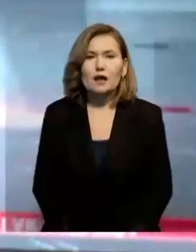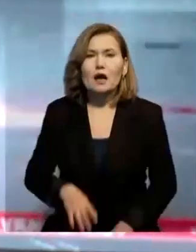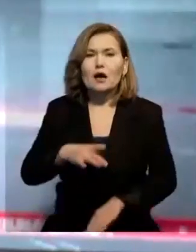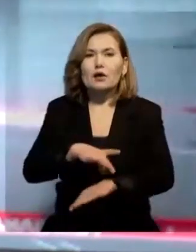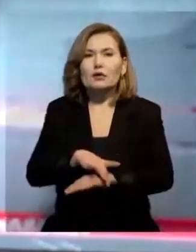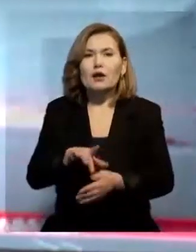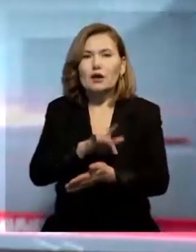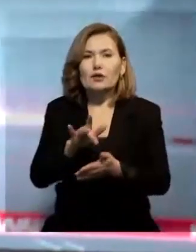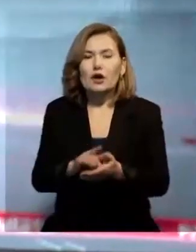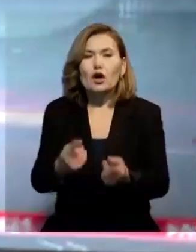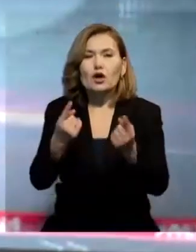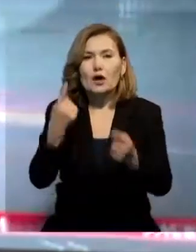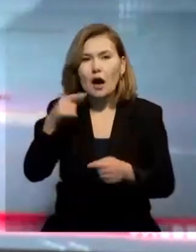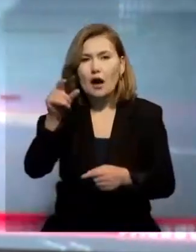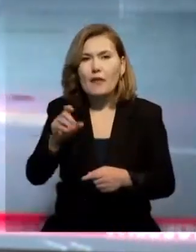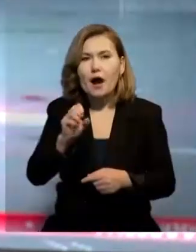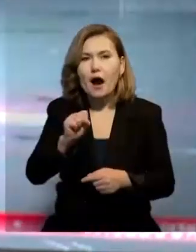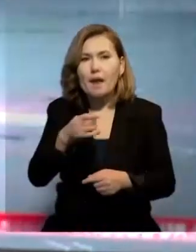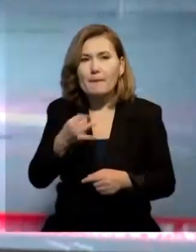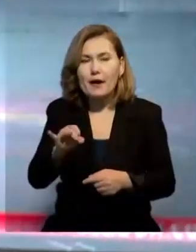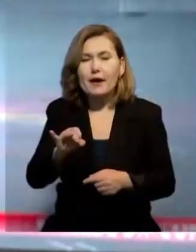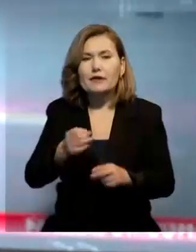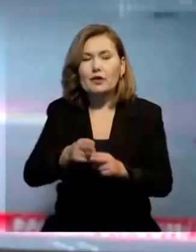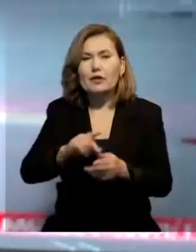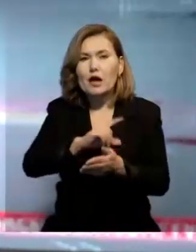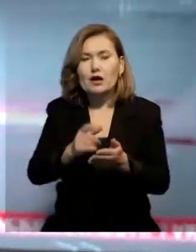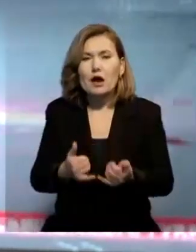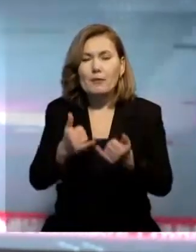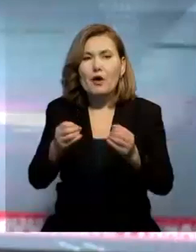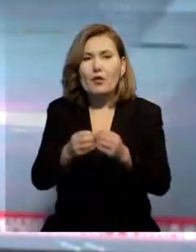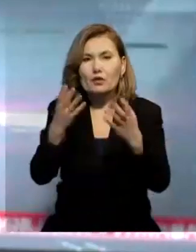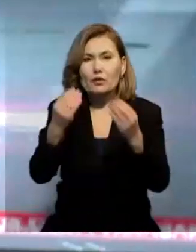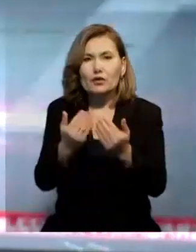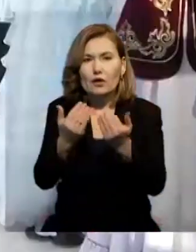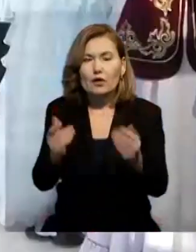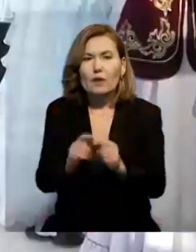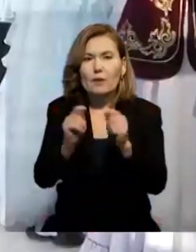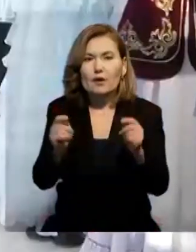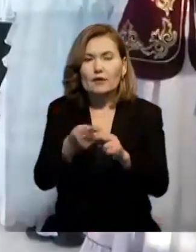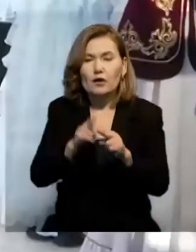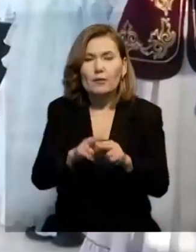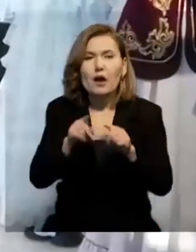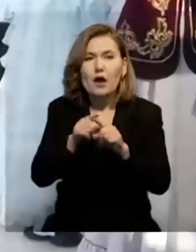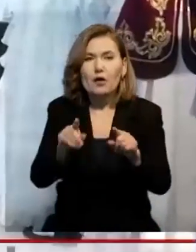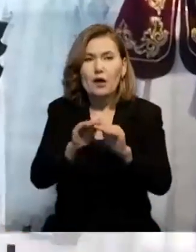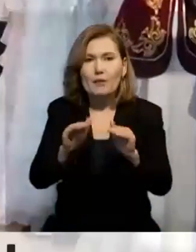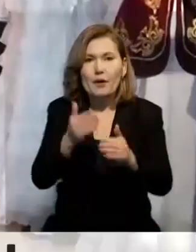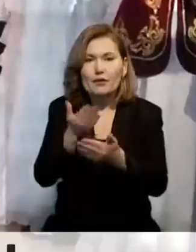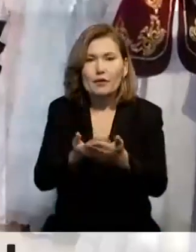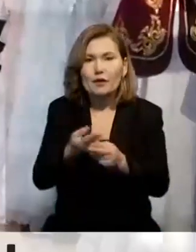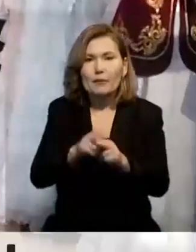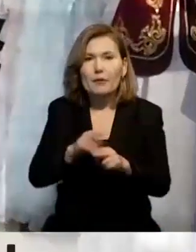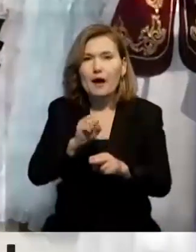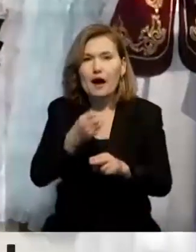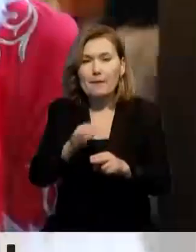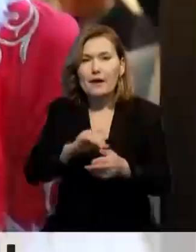Ташкентте ұлы ақын Абайдың шығармашылығына арналған 10 күндік көрме ашылды. Рухани бай мұрамыз насихатталып, өскелең ұрпаққа үлгі етілді. Абай